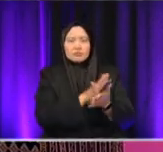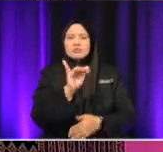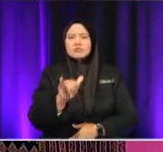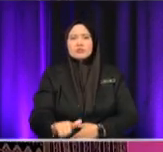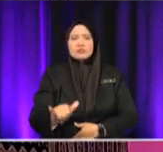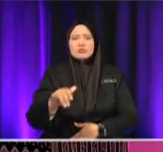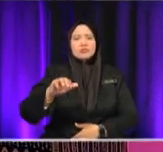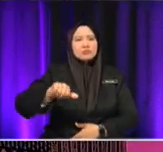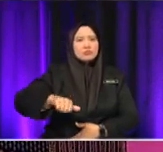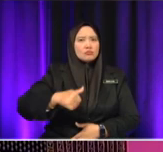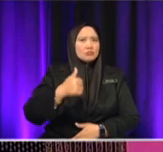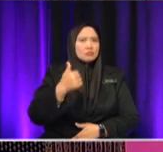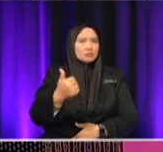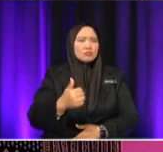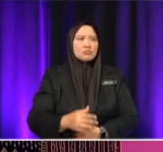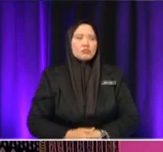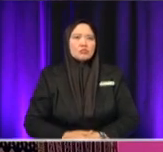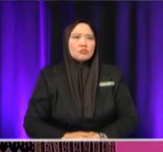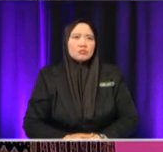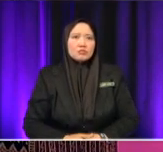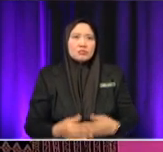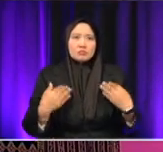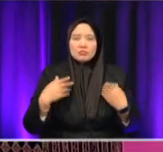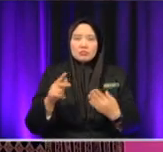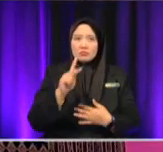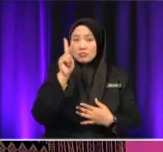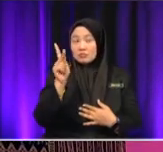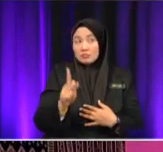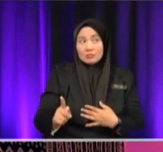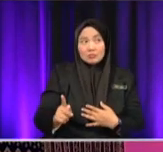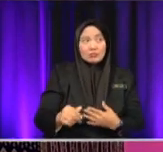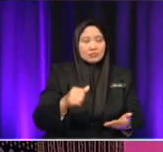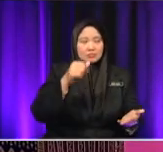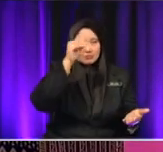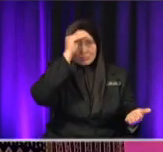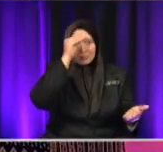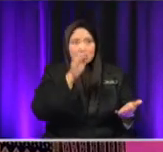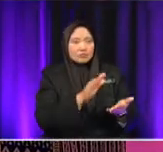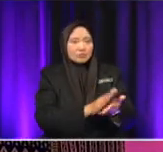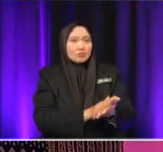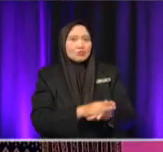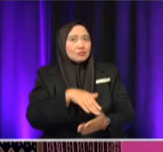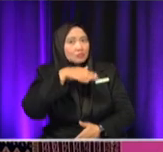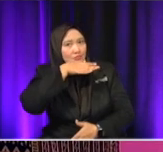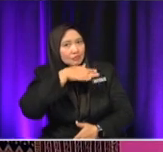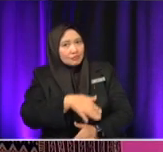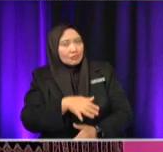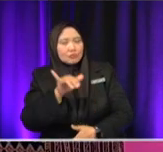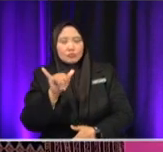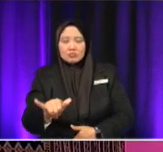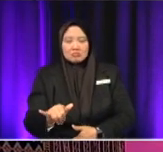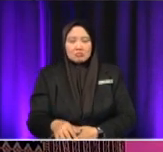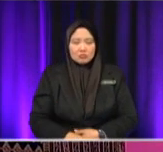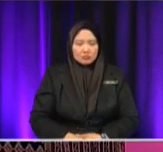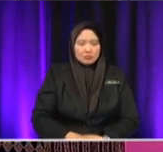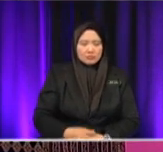Wasallam ini seorang saja sepanjang masa ataupun Rasulullah hanya menyuruh istri saja ke yang membuat keju tidak juga karena Rasulullah ini